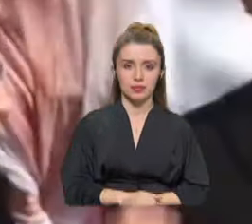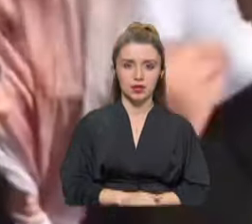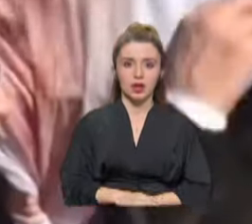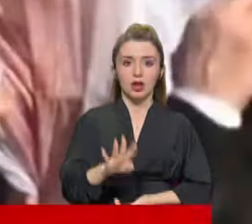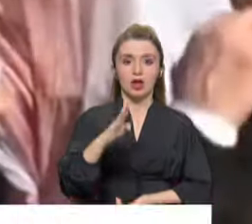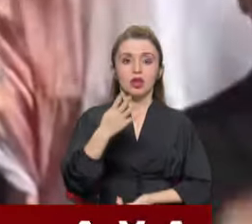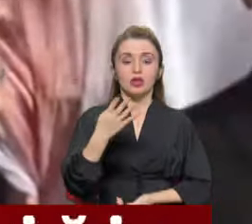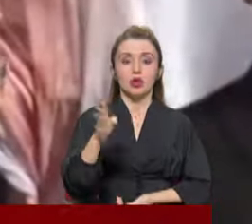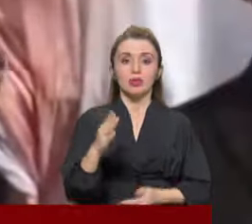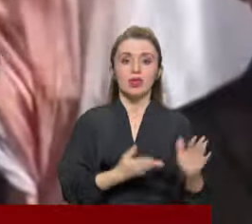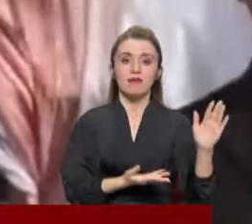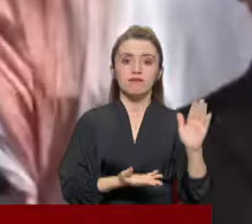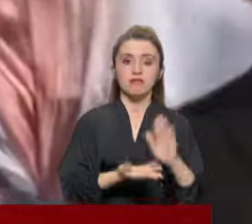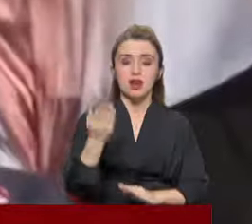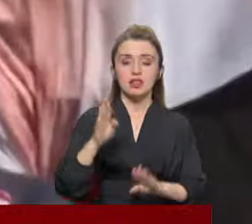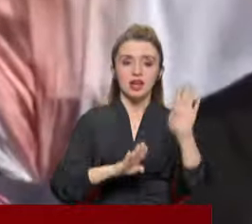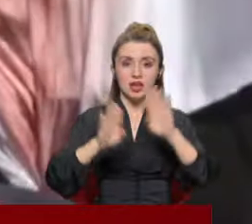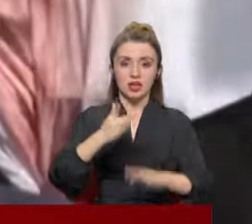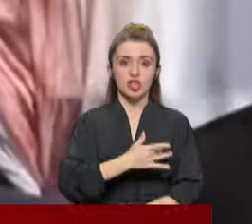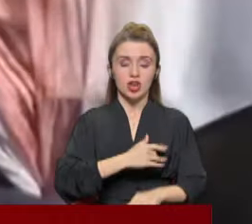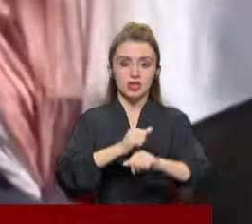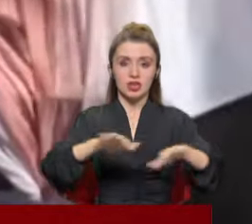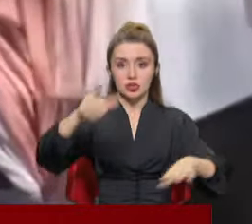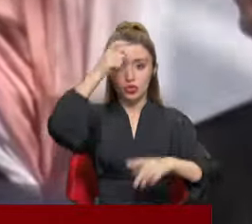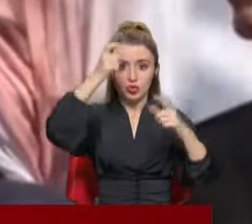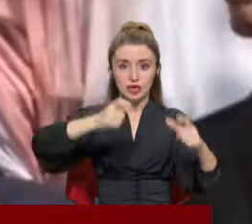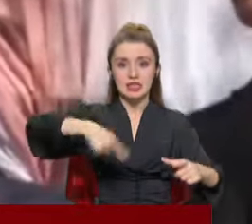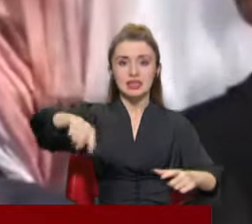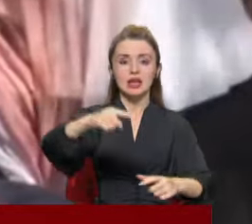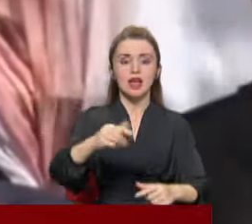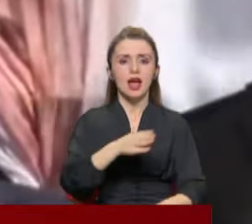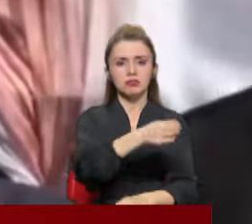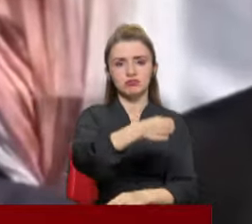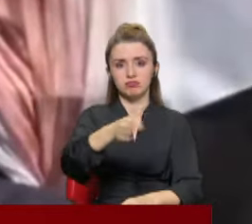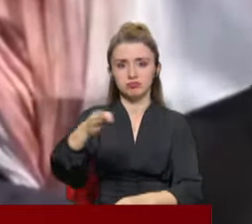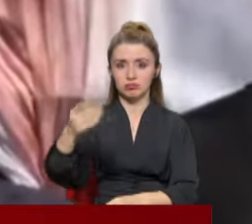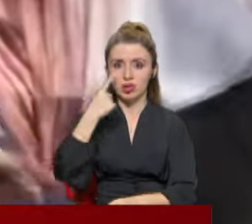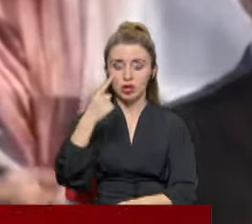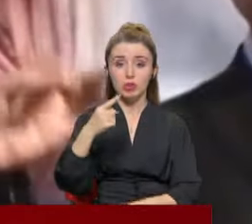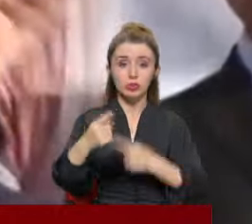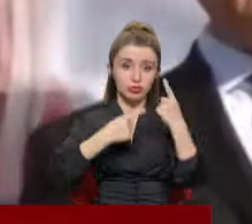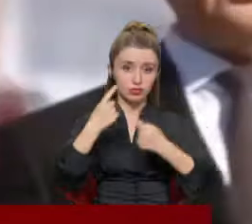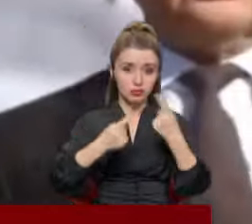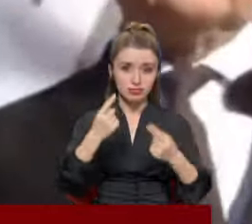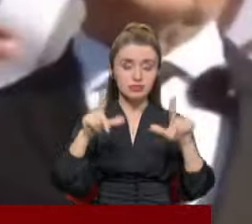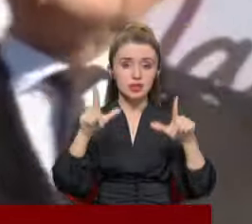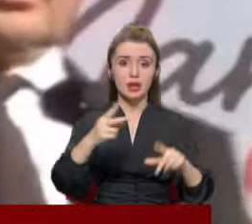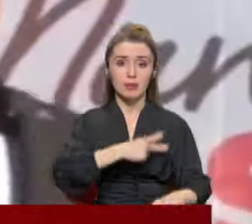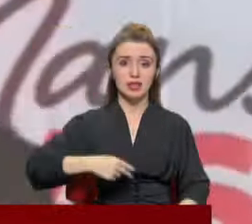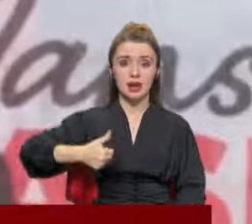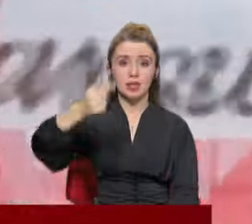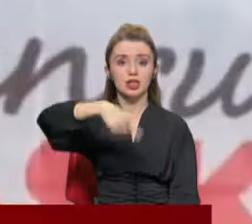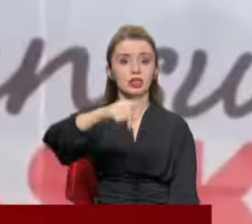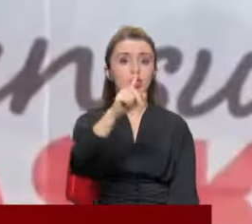4000'den fazla ihaleyi canlı yayınladık. Türkiye'de de sizler de her gittiğiniz yerlerde bunu duyurun. Bütün belediye